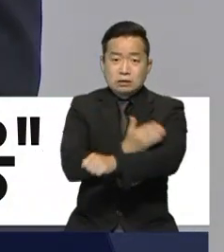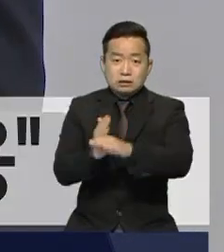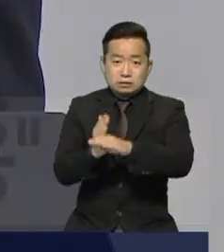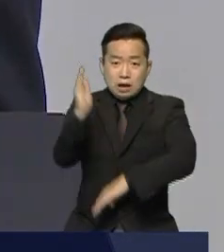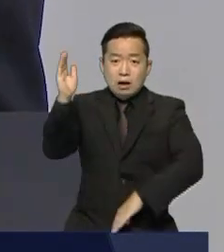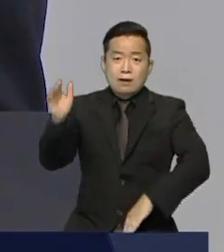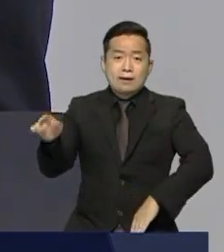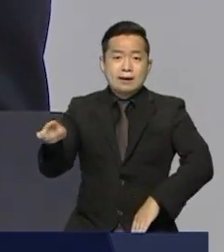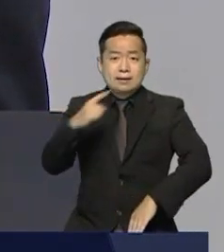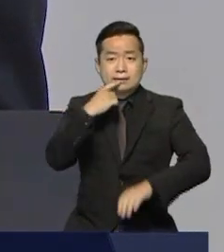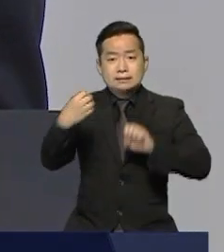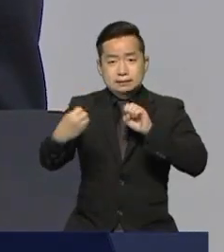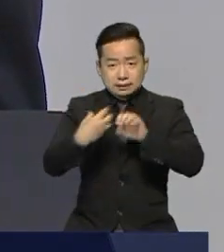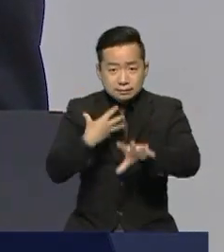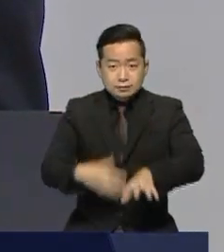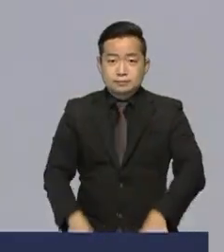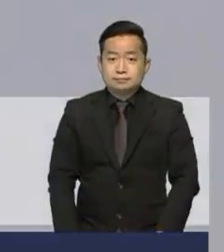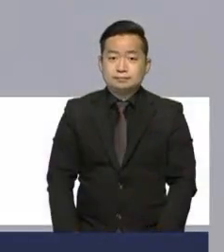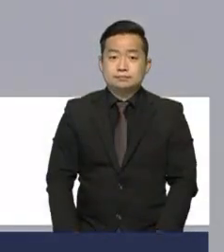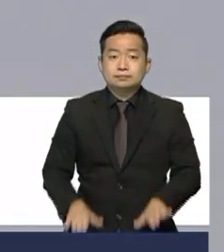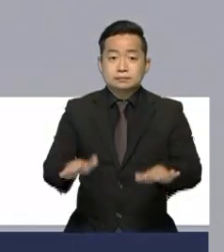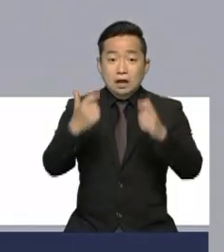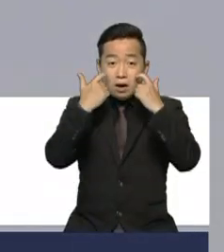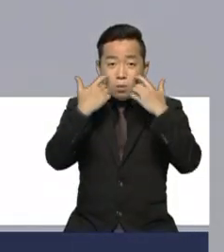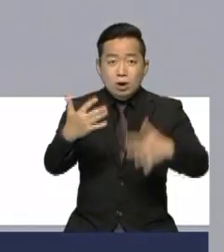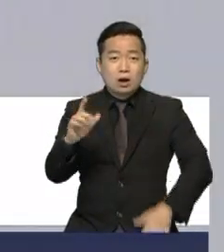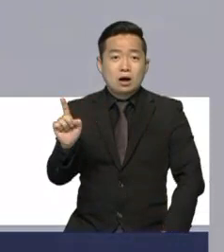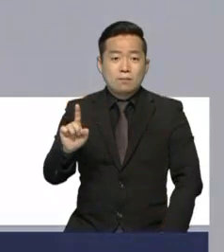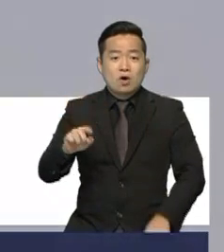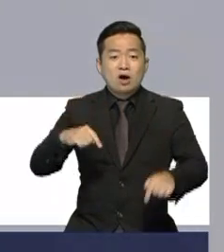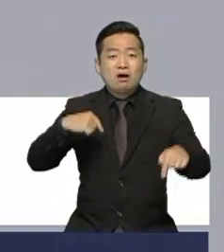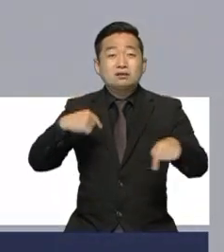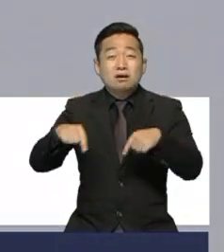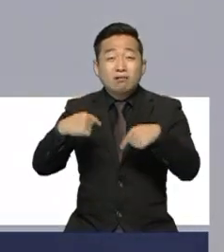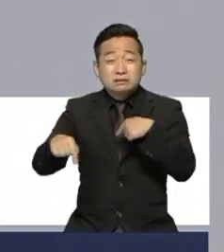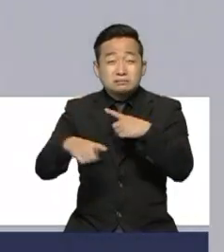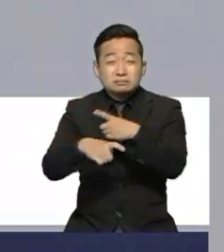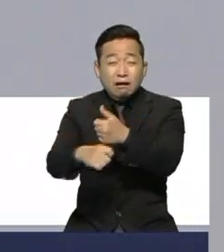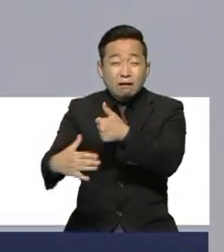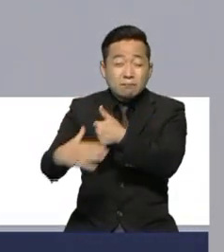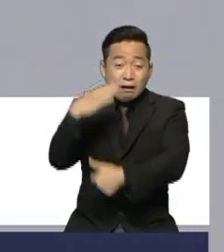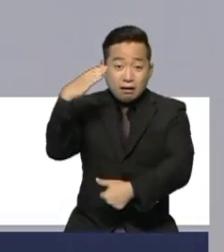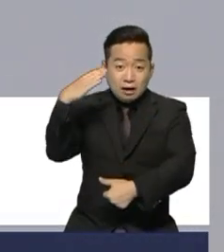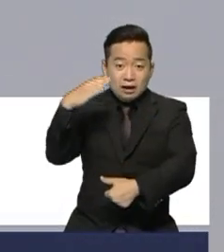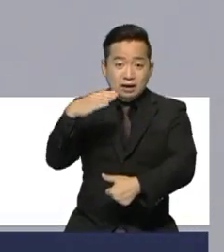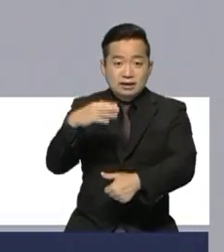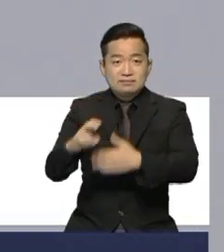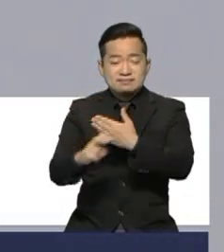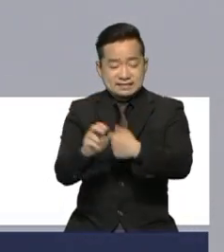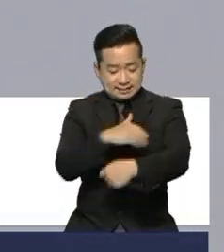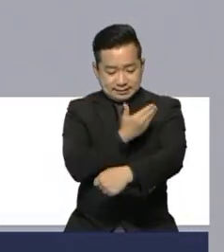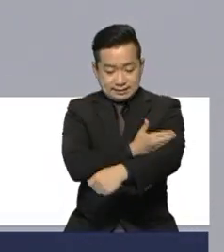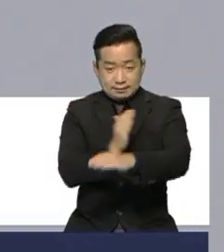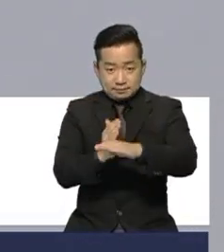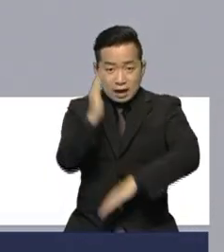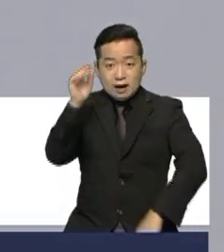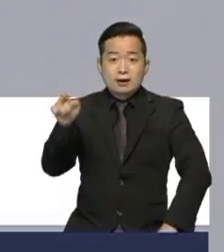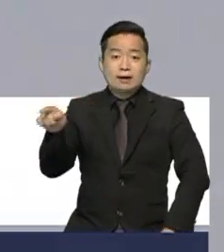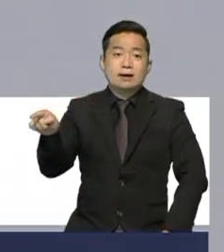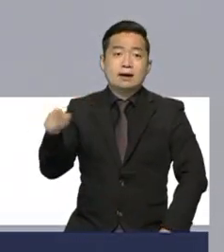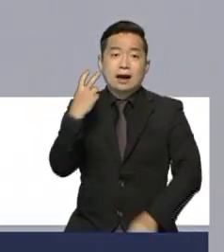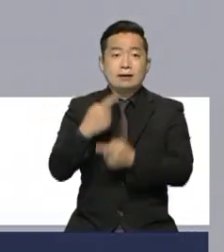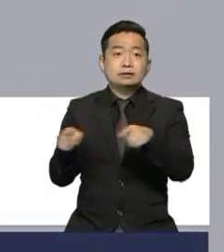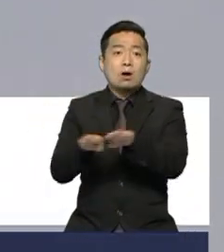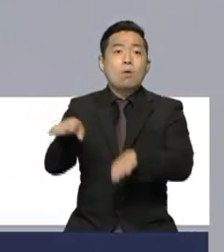거라고 반박했습니다. 명백한 정치 탄압이자 불법 직권 남용입니다.